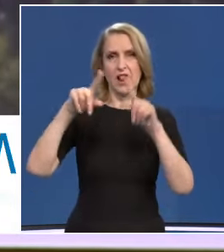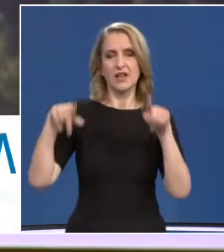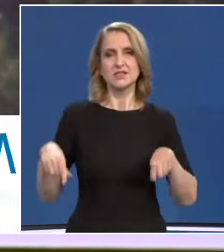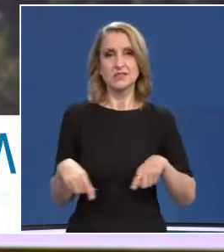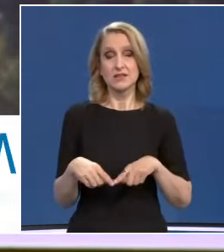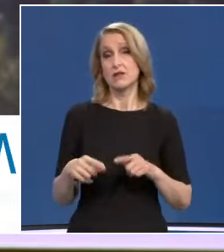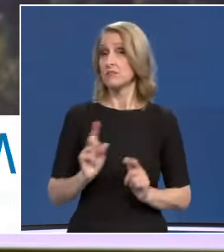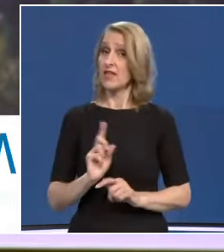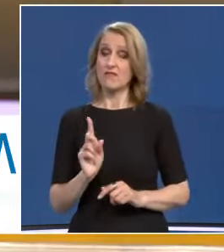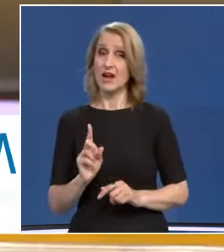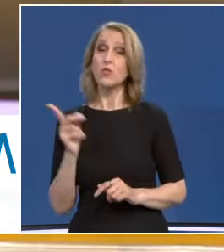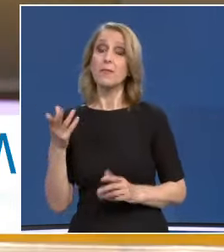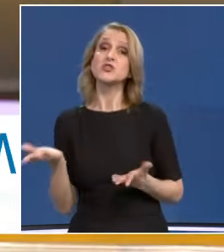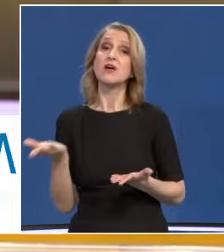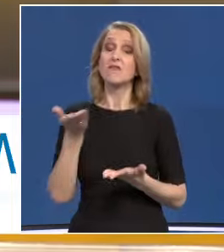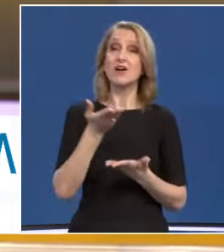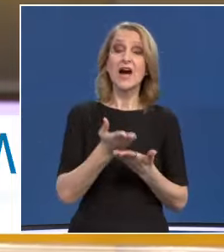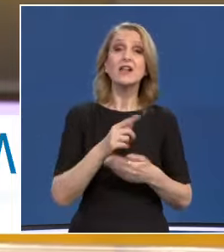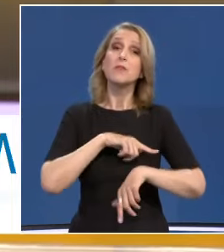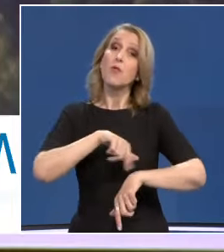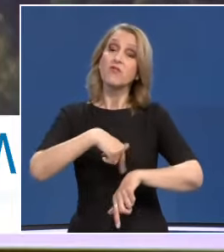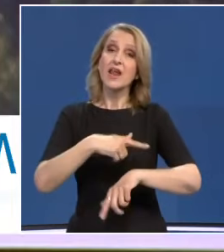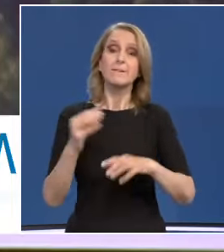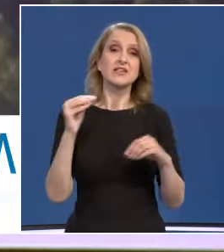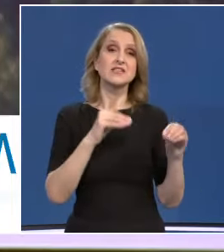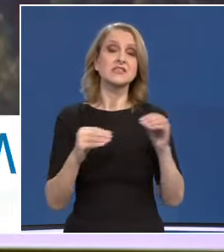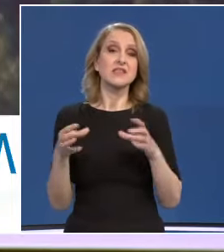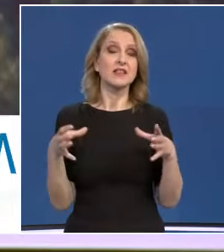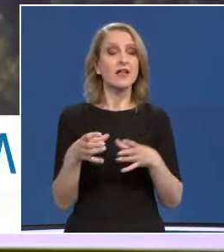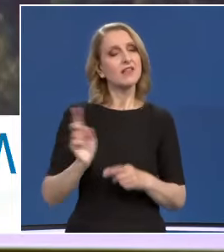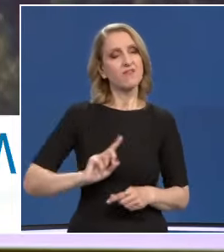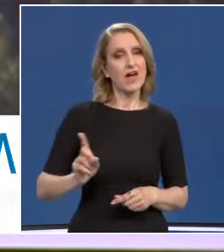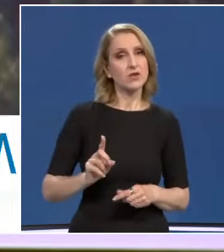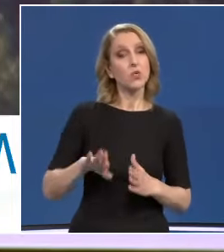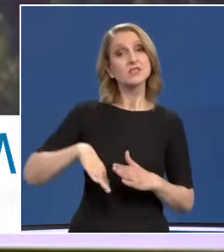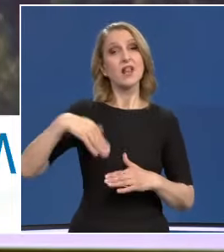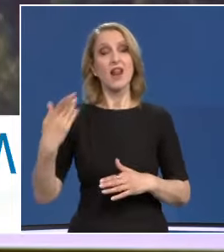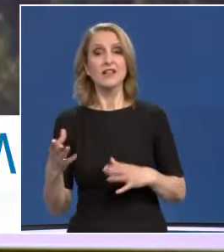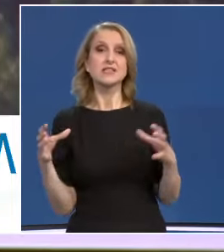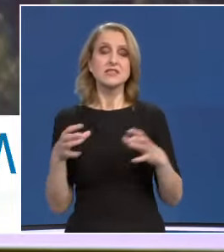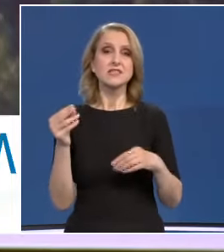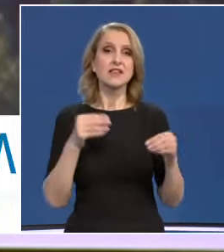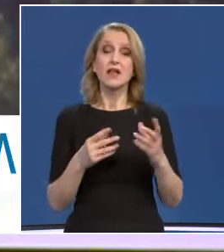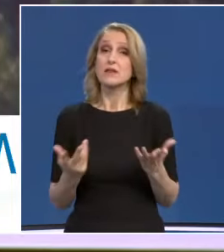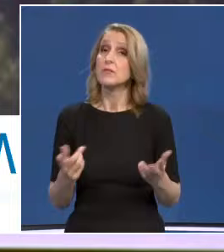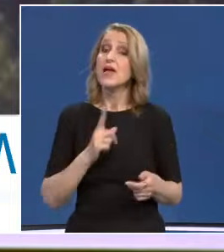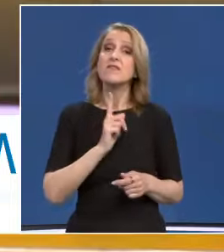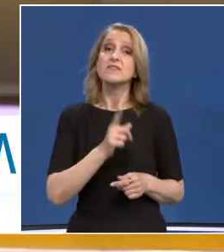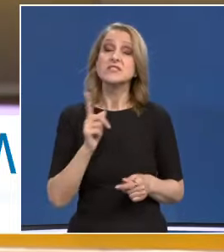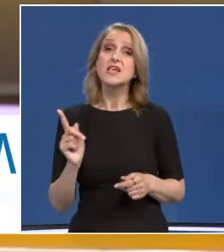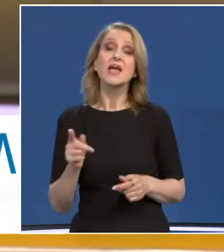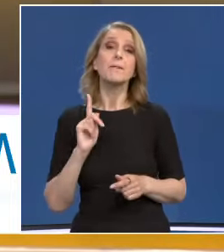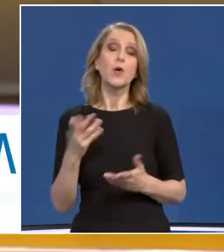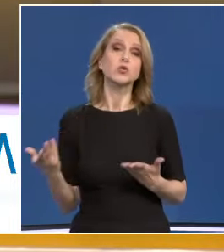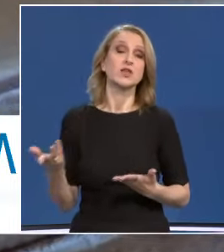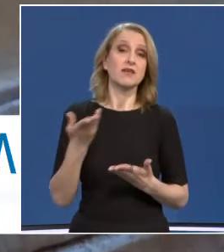Беше вкаран по време на заседанието. След началото на заседанието беше вкаран този доклад. Всеки може да внесе извънреден доклад.